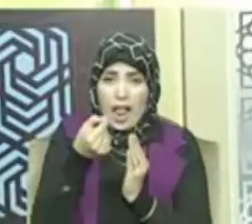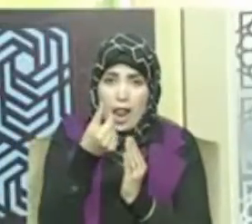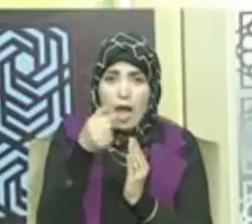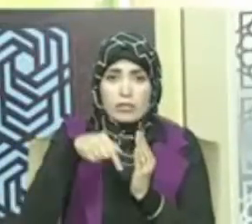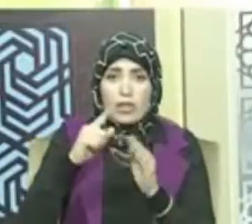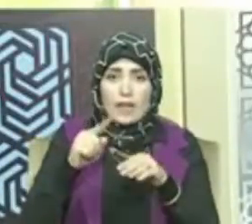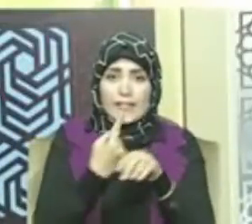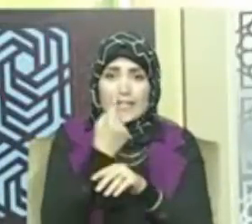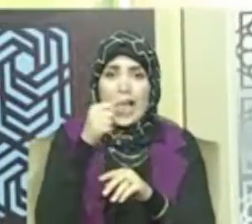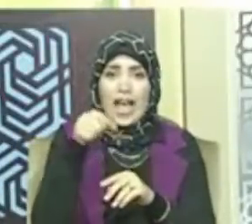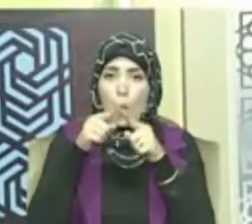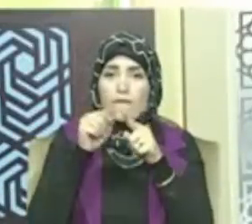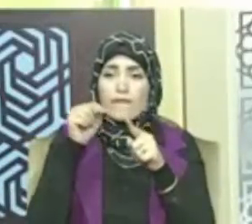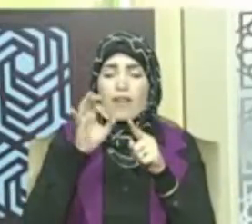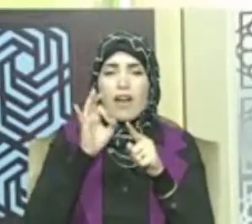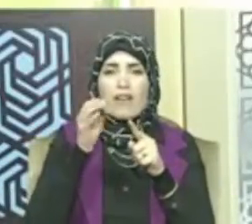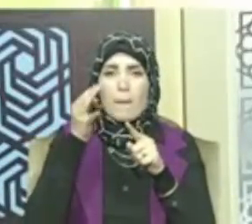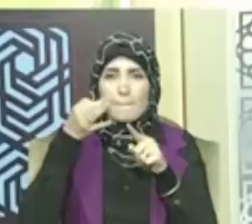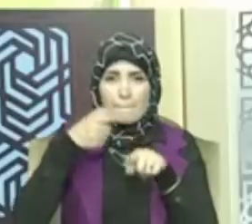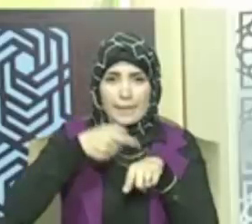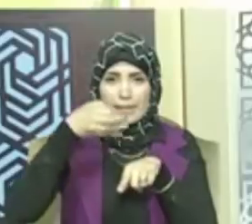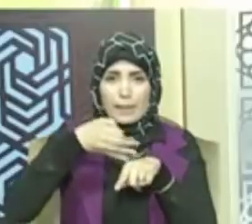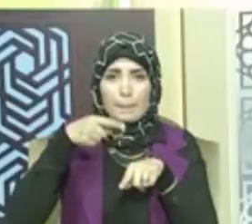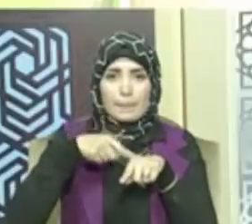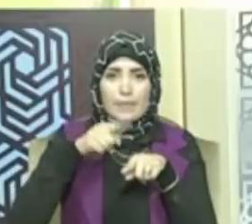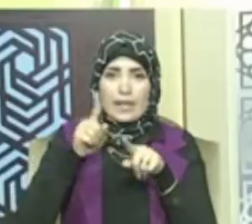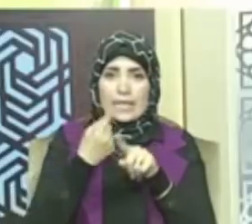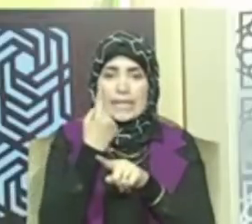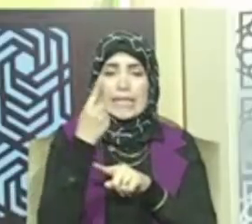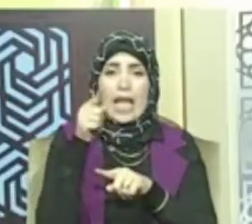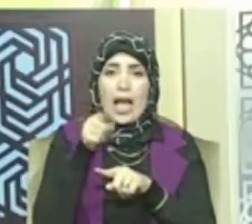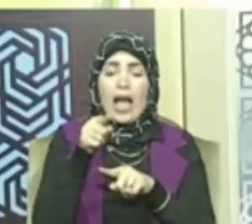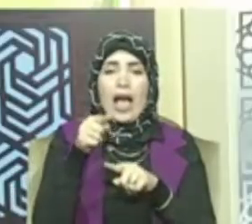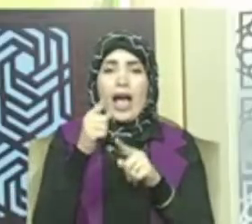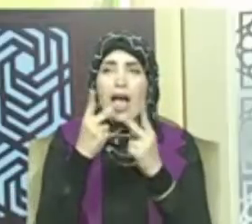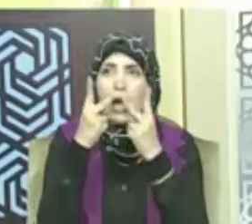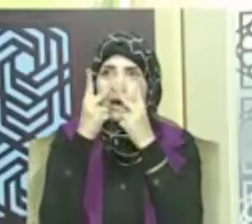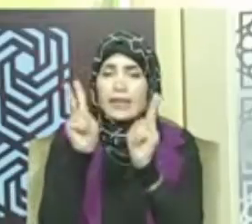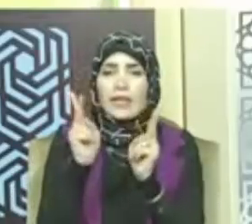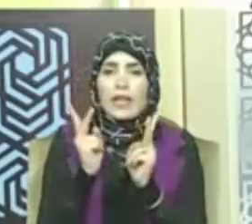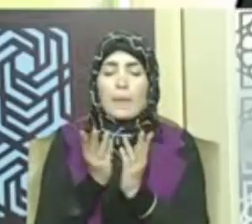لحظتنا هذه قد وافقنا هذه الساعة،